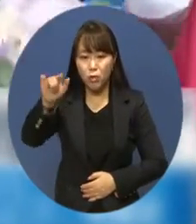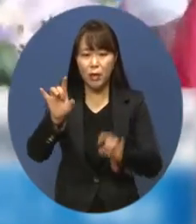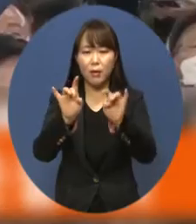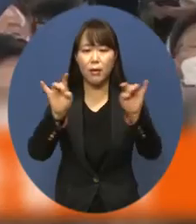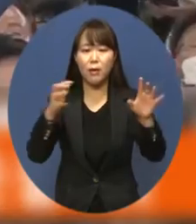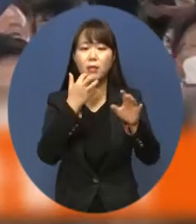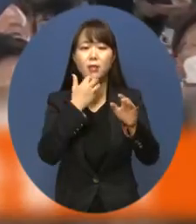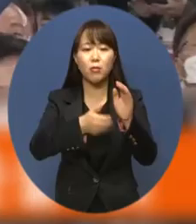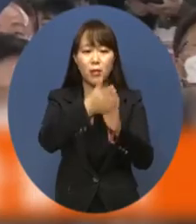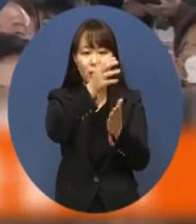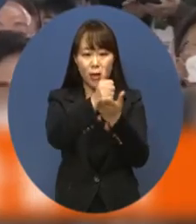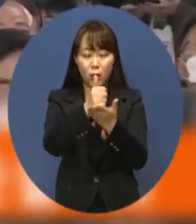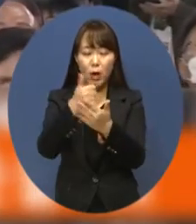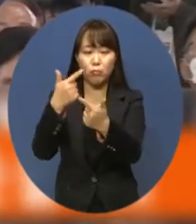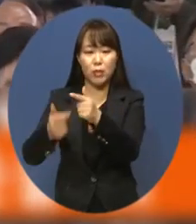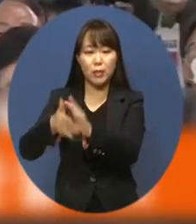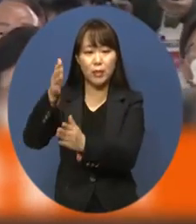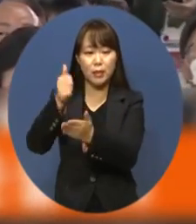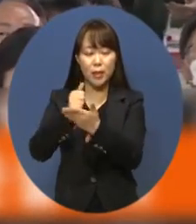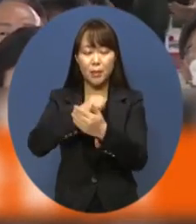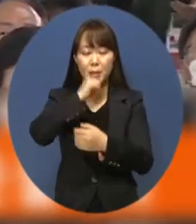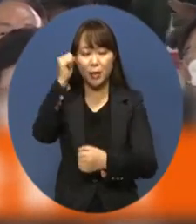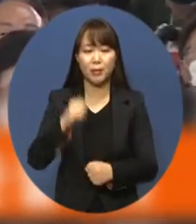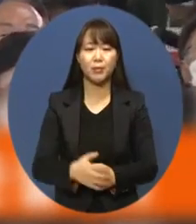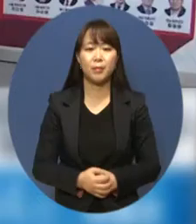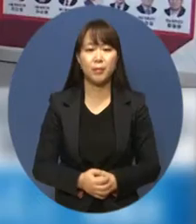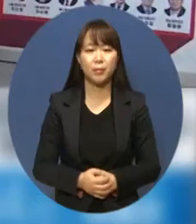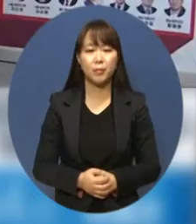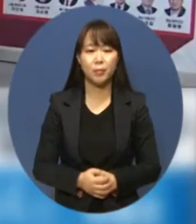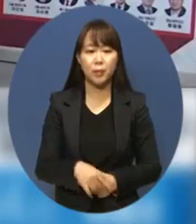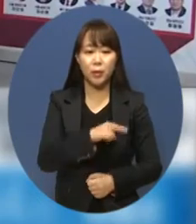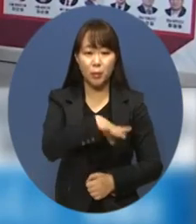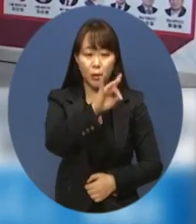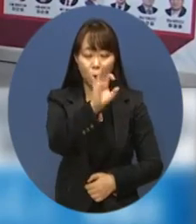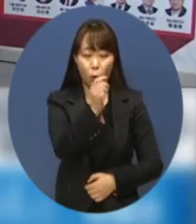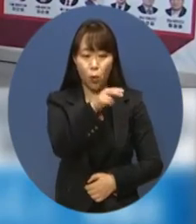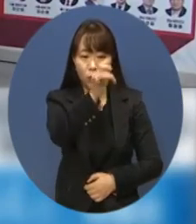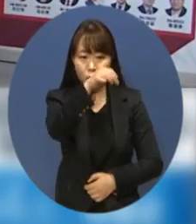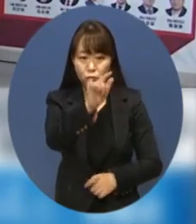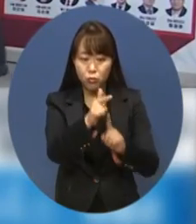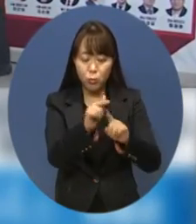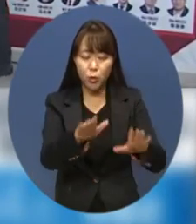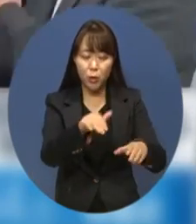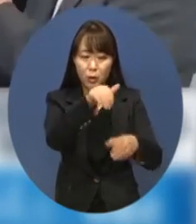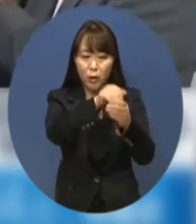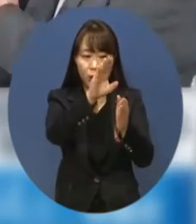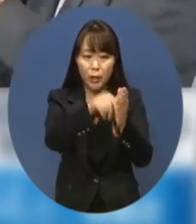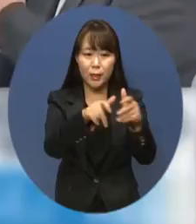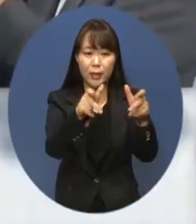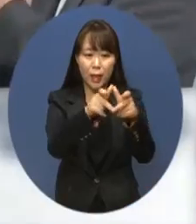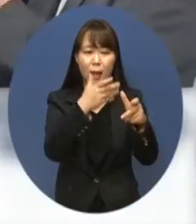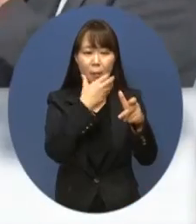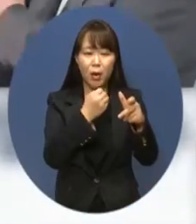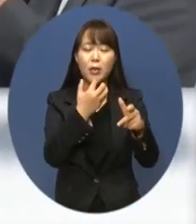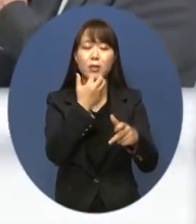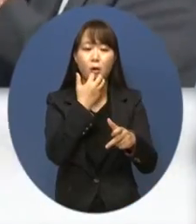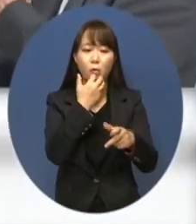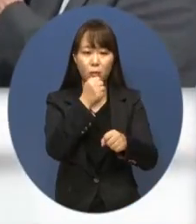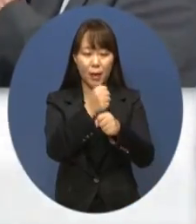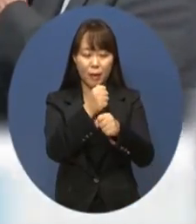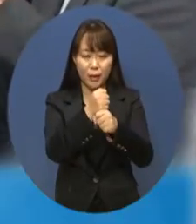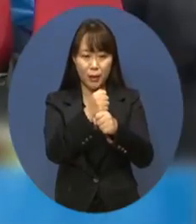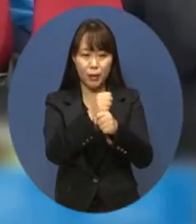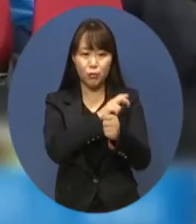서울시장과 부산 시장의 당선됐습니다 우선 오세훈 시장은 이번 선거에서 장애인이 행복한 서울 만들기